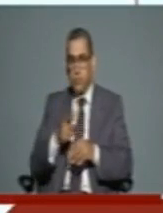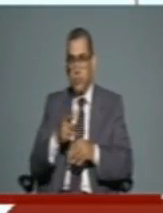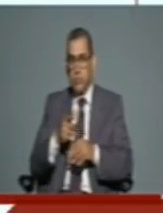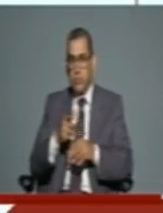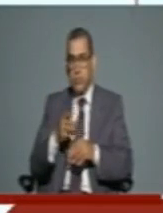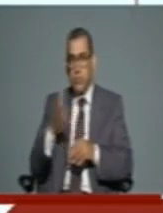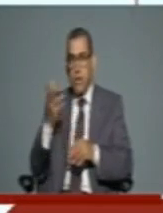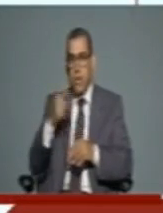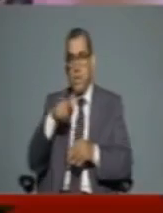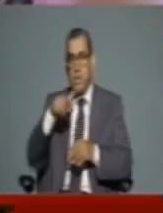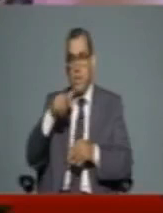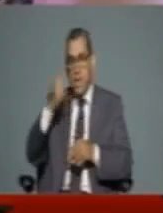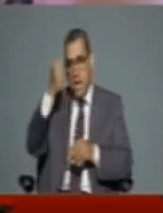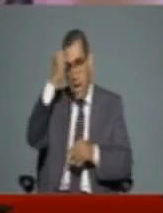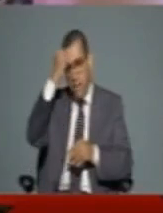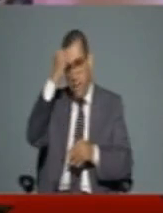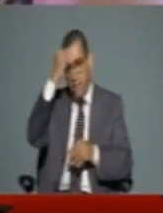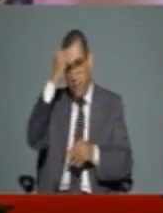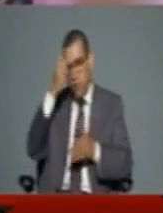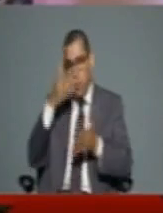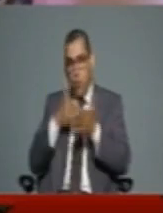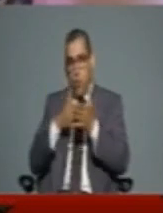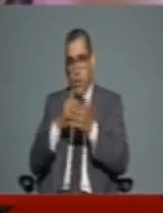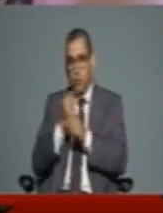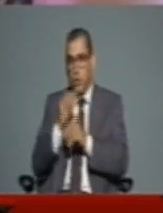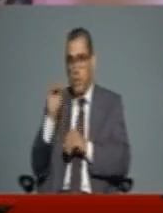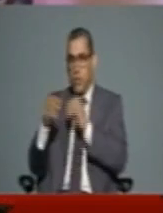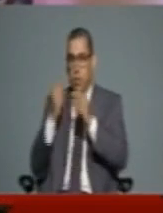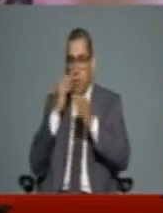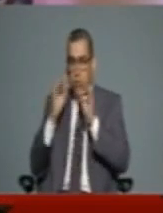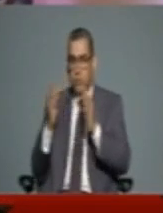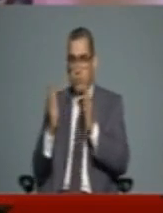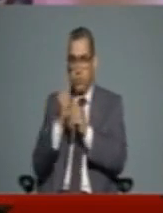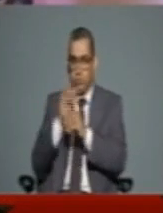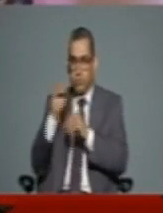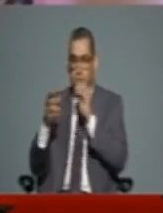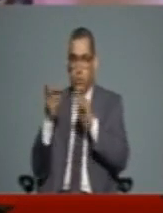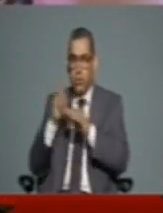60,000 وظيفة مباشرة، وفوق